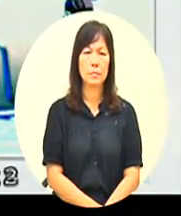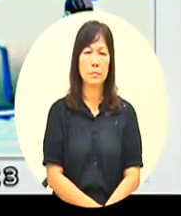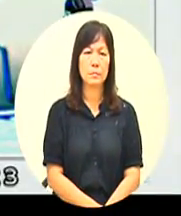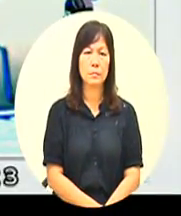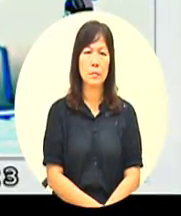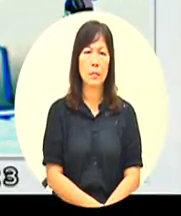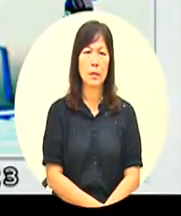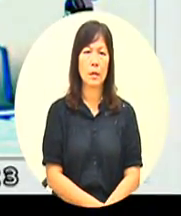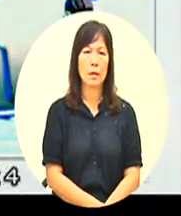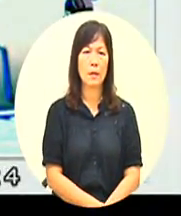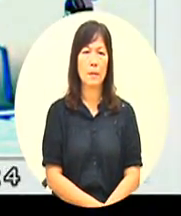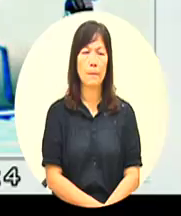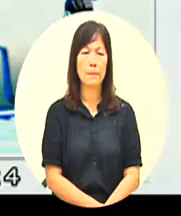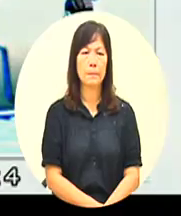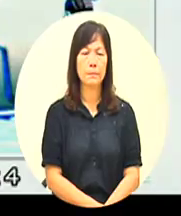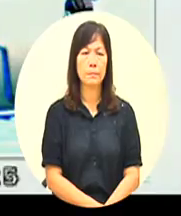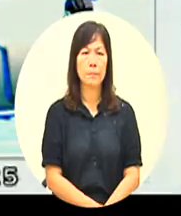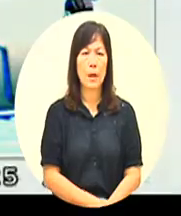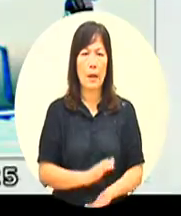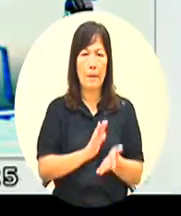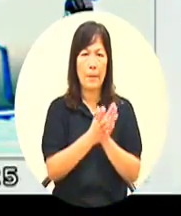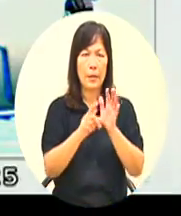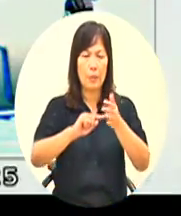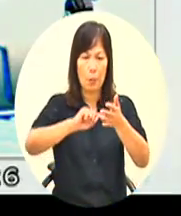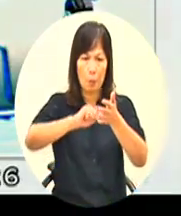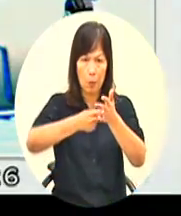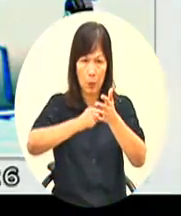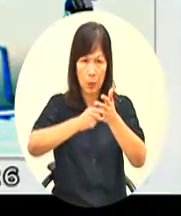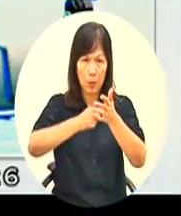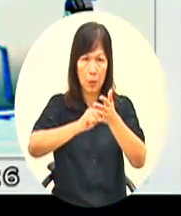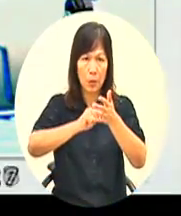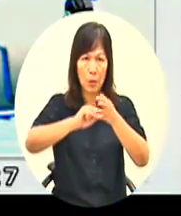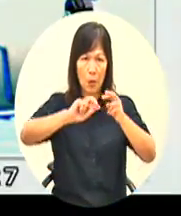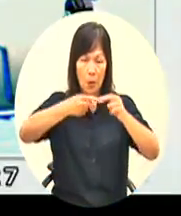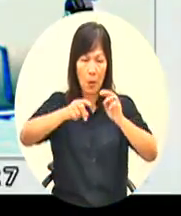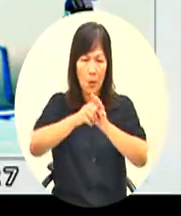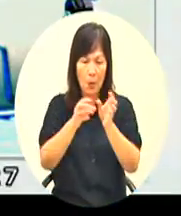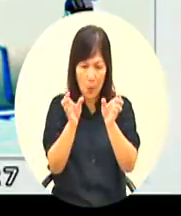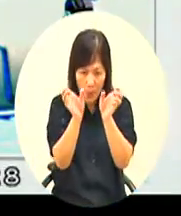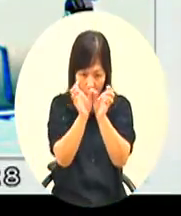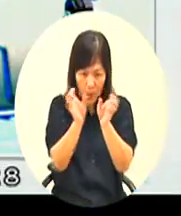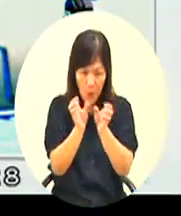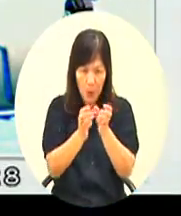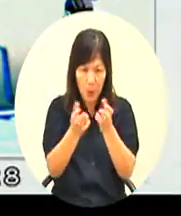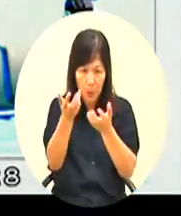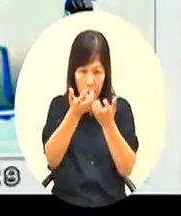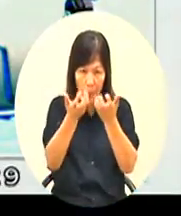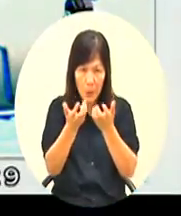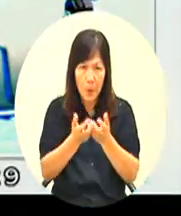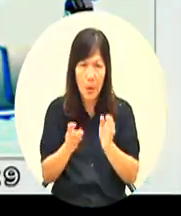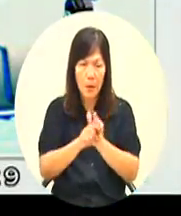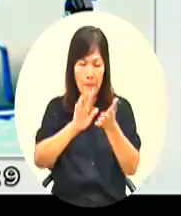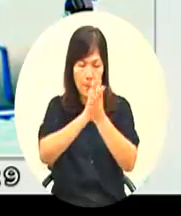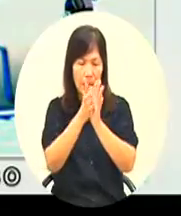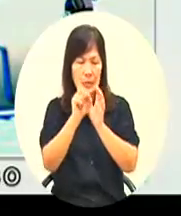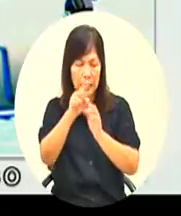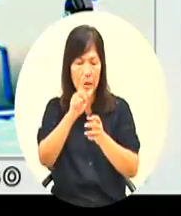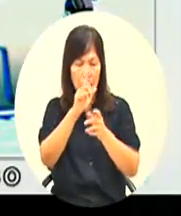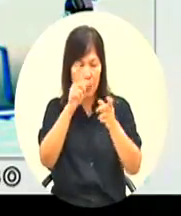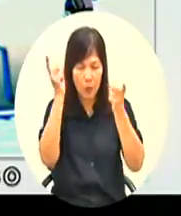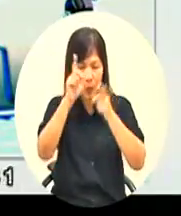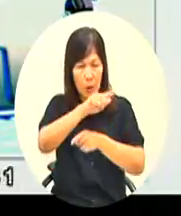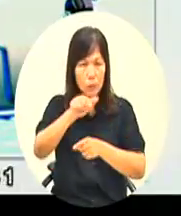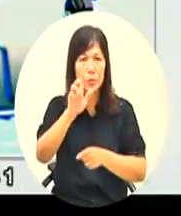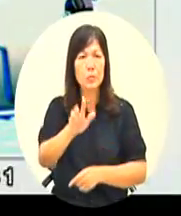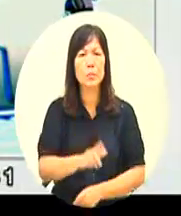这样子的一个用螺丝让他们组合起来，那成为一个娃娃哦。那你想想